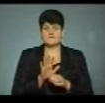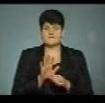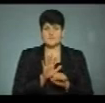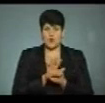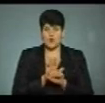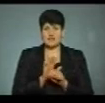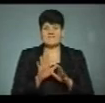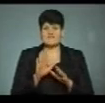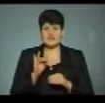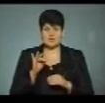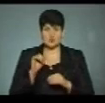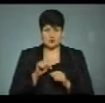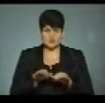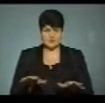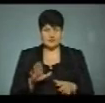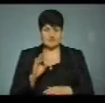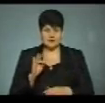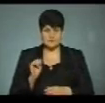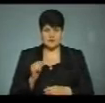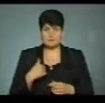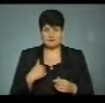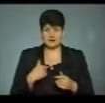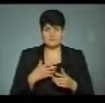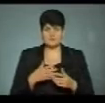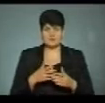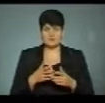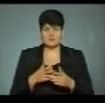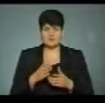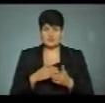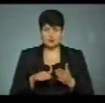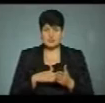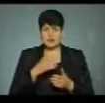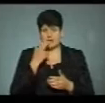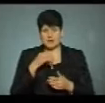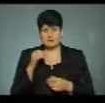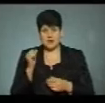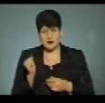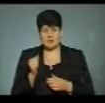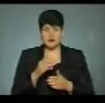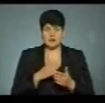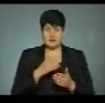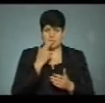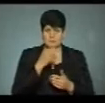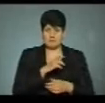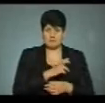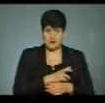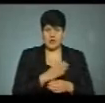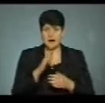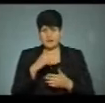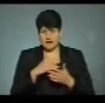на приладі ПЛР. Ми виключаємо діагноз грип А чи грип Б, і далі,